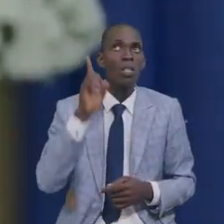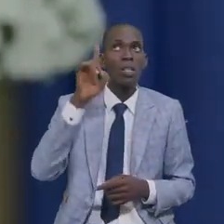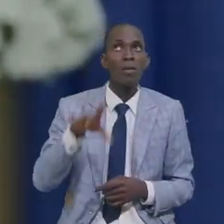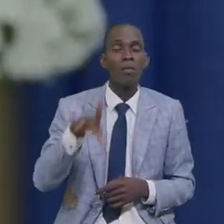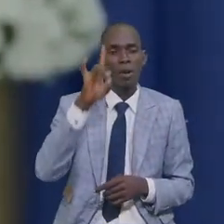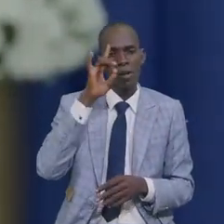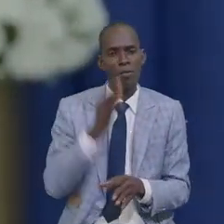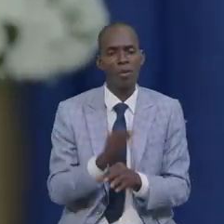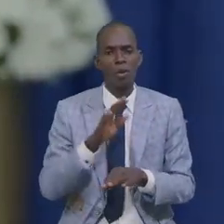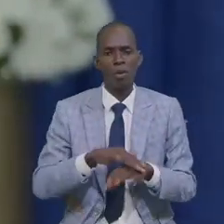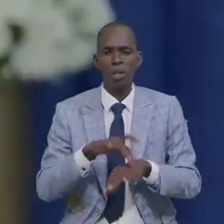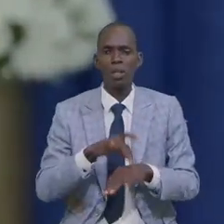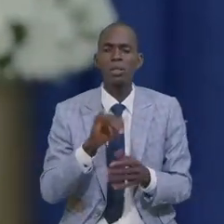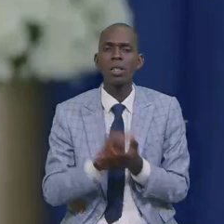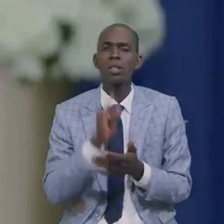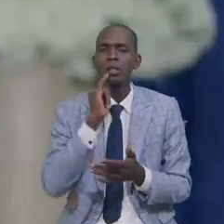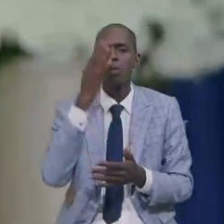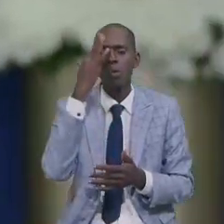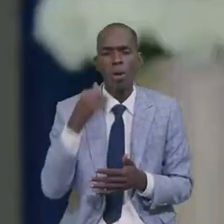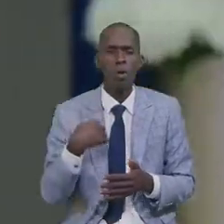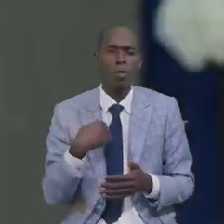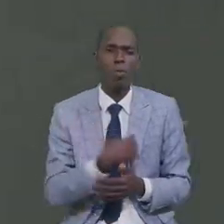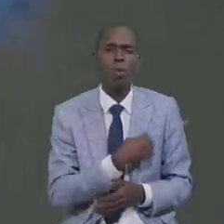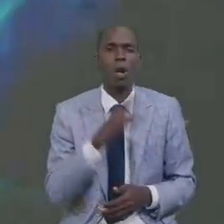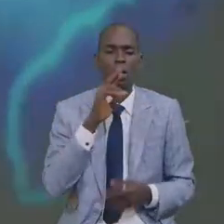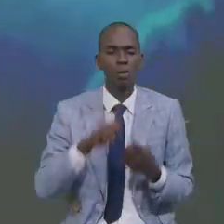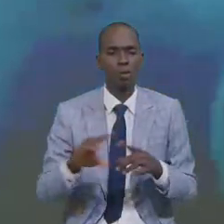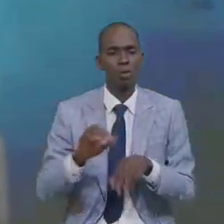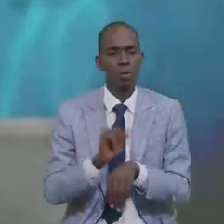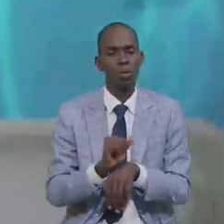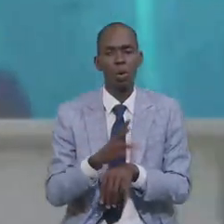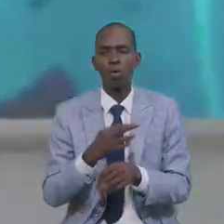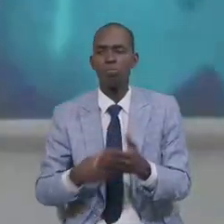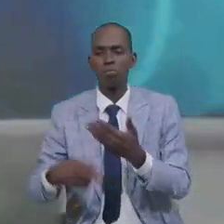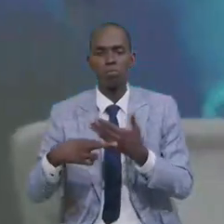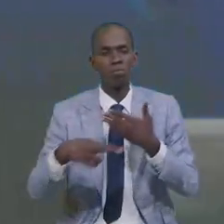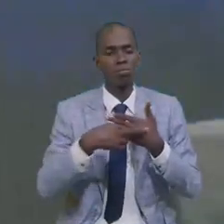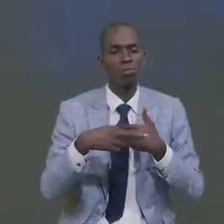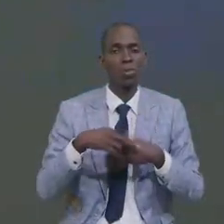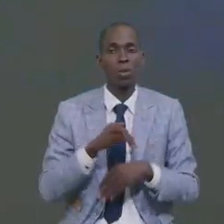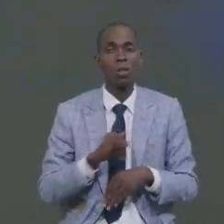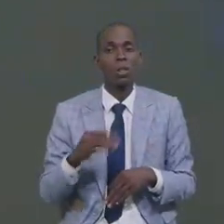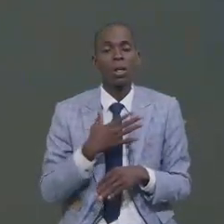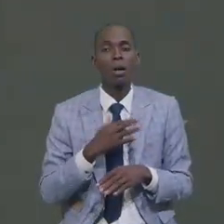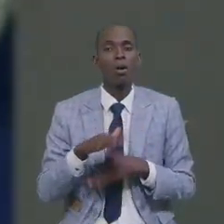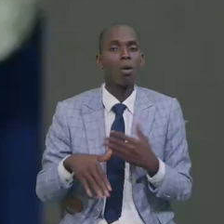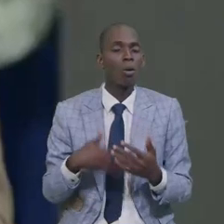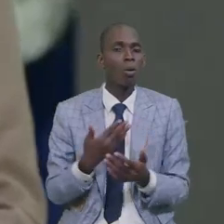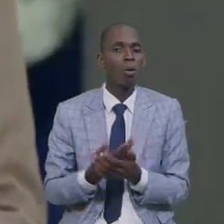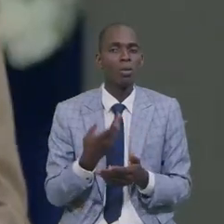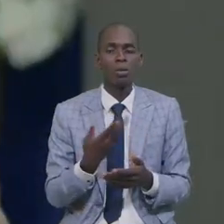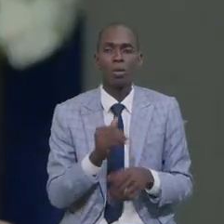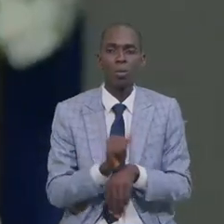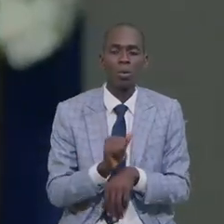foi sur la terre? C'est ce que nous restaurons, c'est ce que nous devons restaurer, et toutes les choses